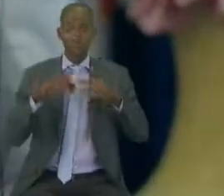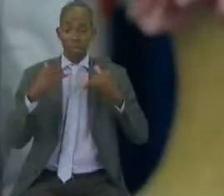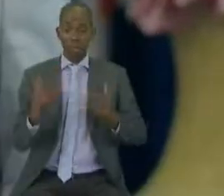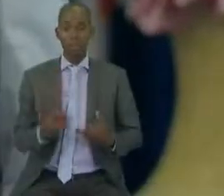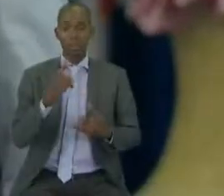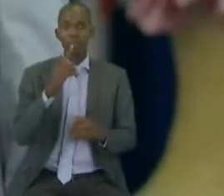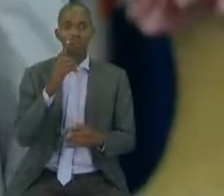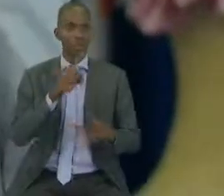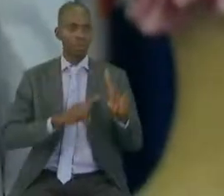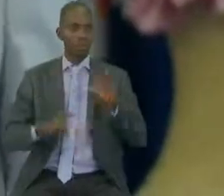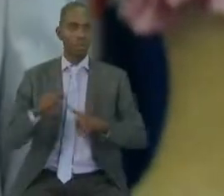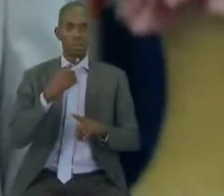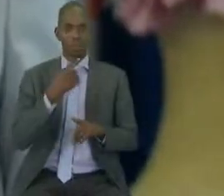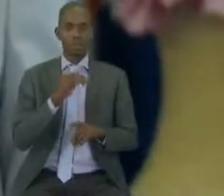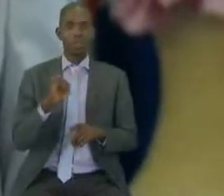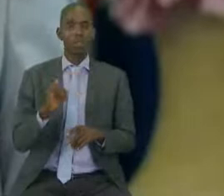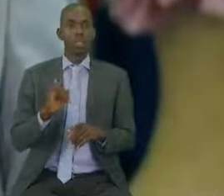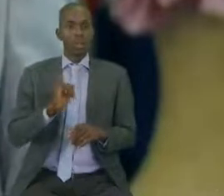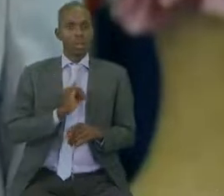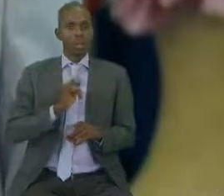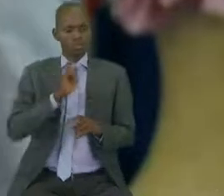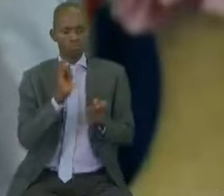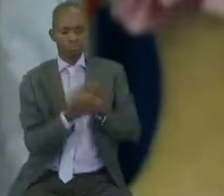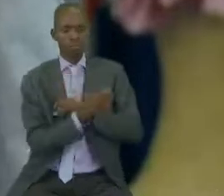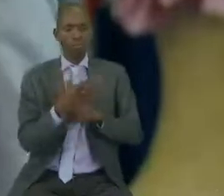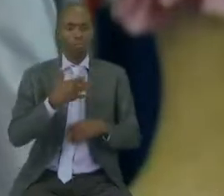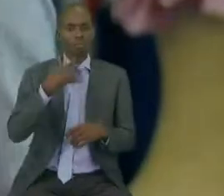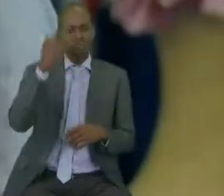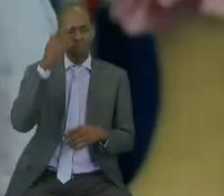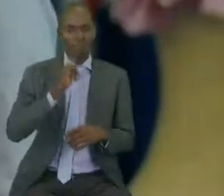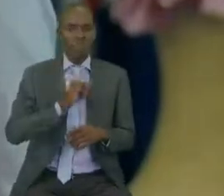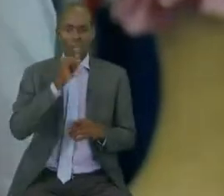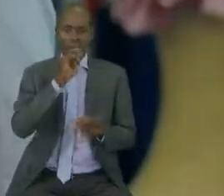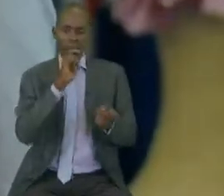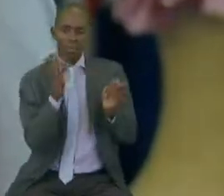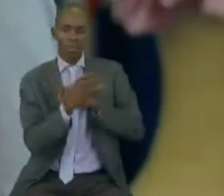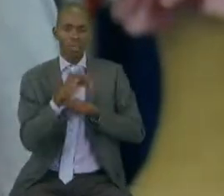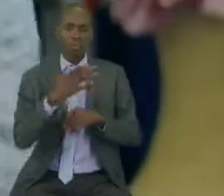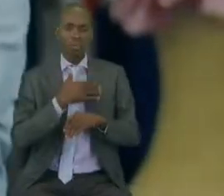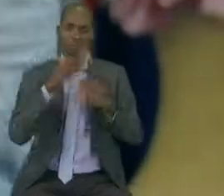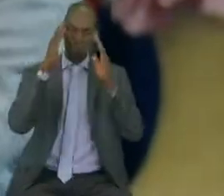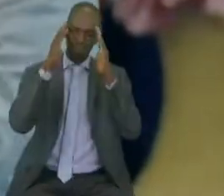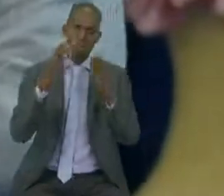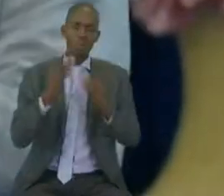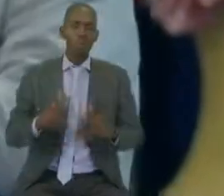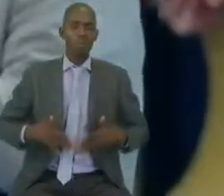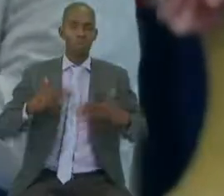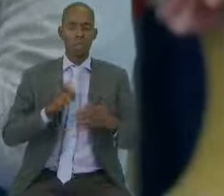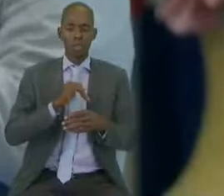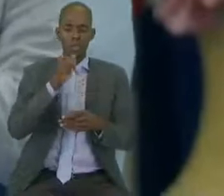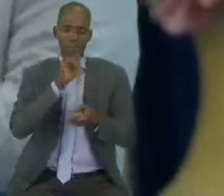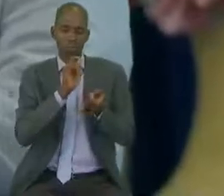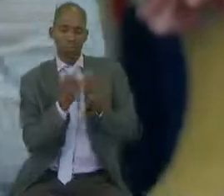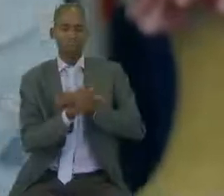dis, je change de décision, je change de direction, je